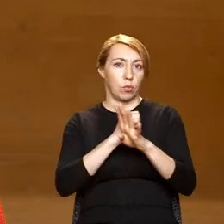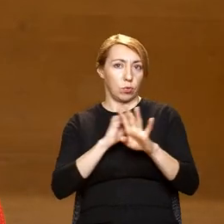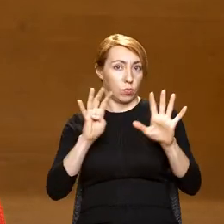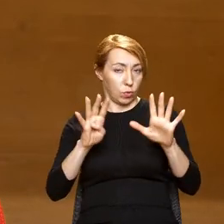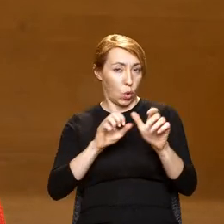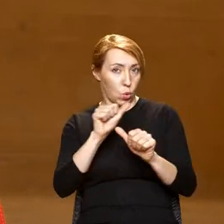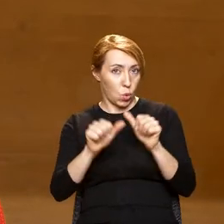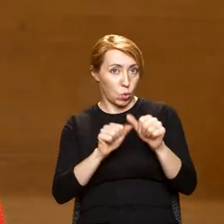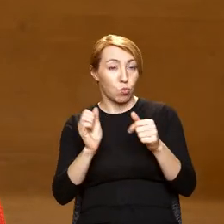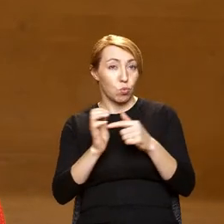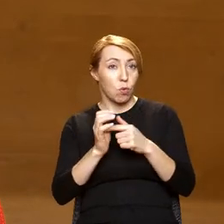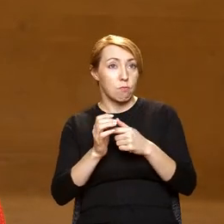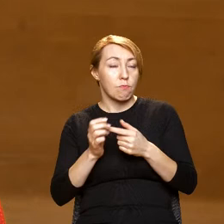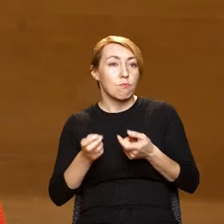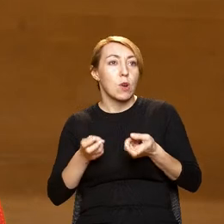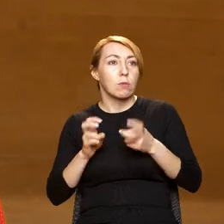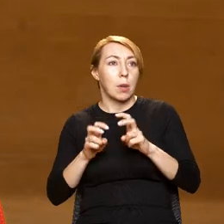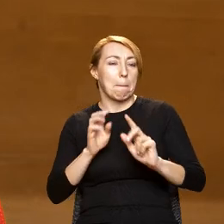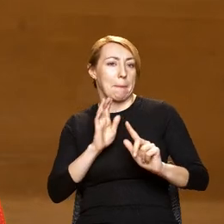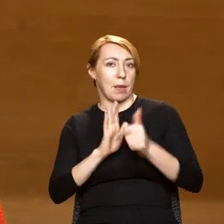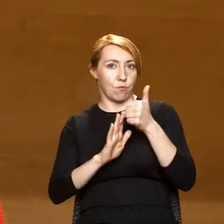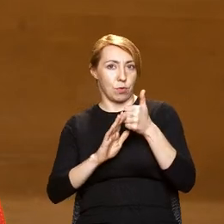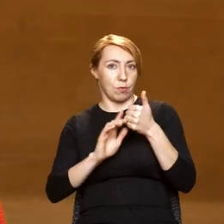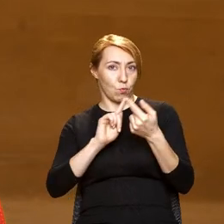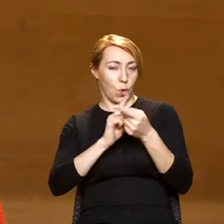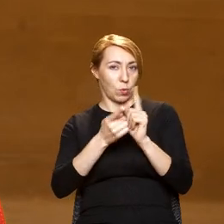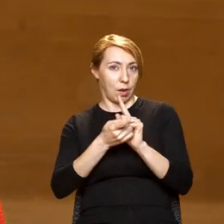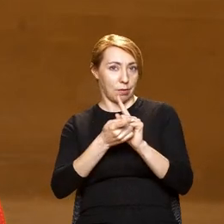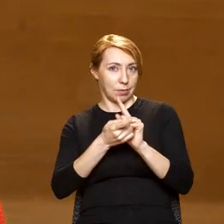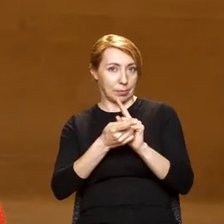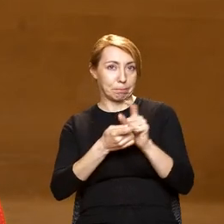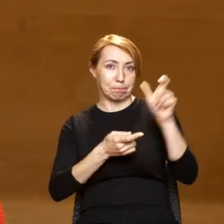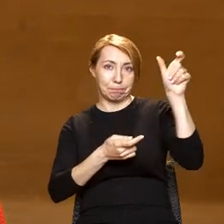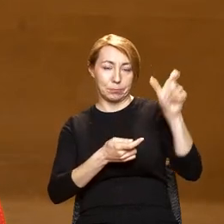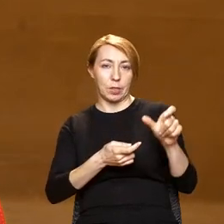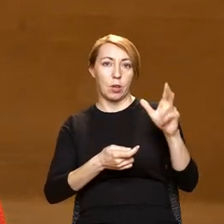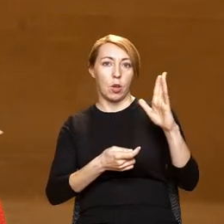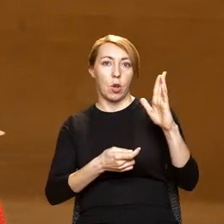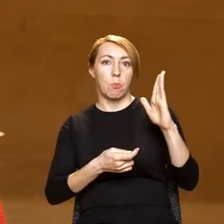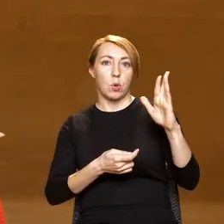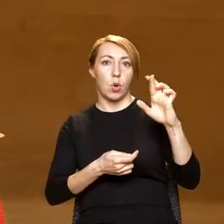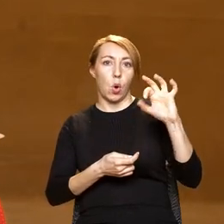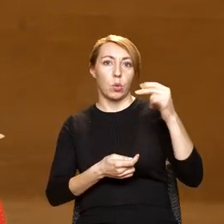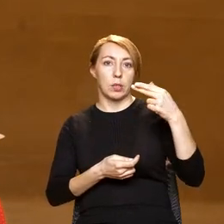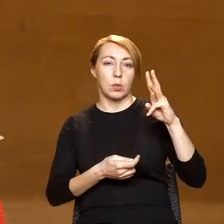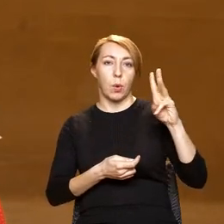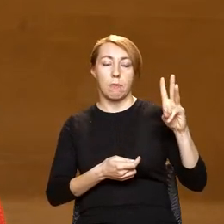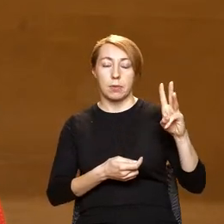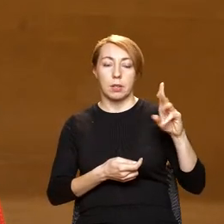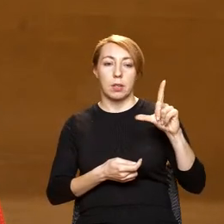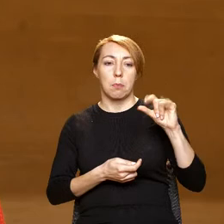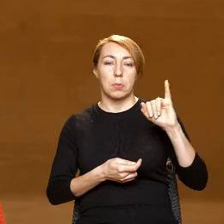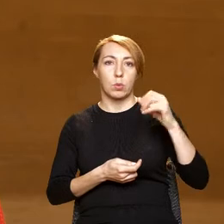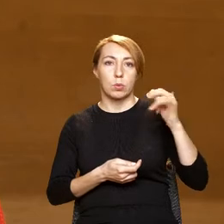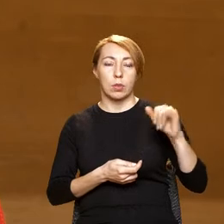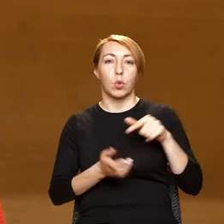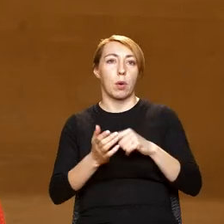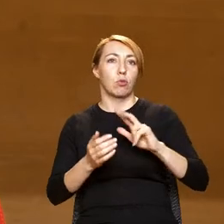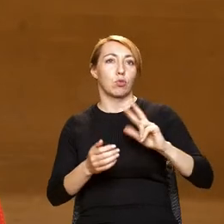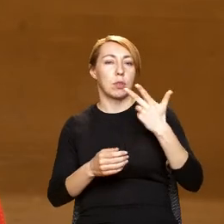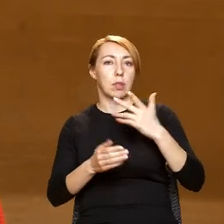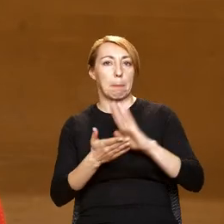1999 roku, bo wtedy też pojawiło się to pierwsze spotkanie z Bronisławem Piłsudskim, czyli to była trzecia